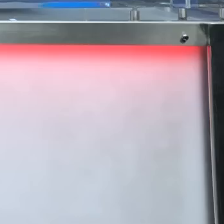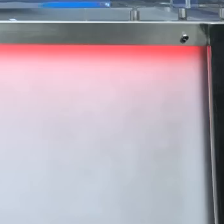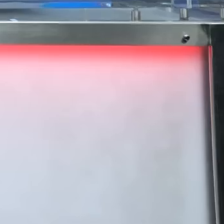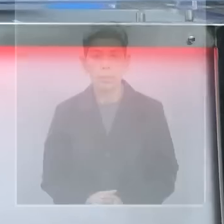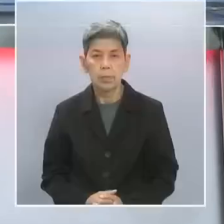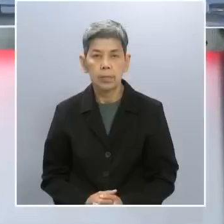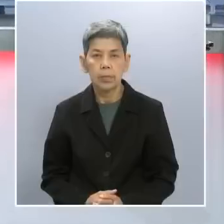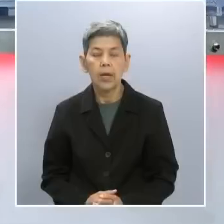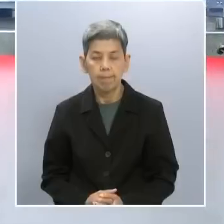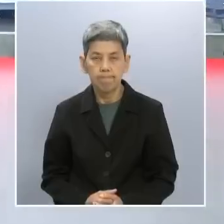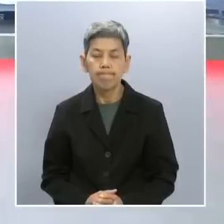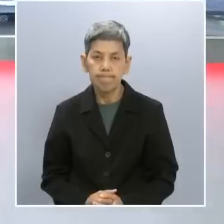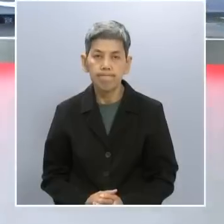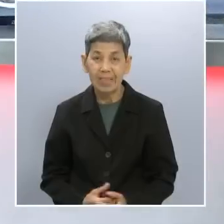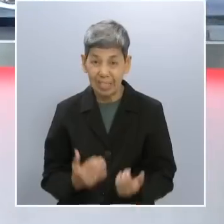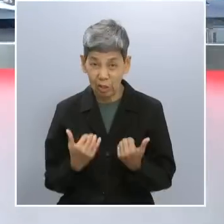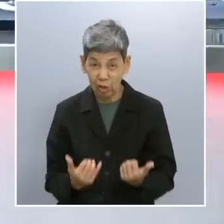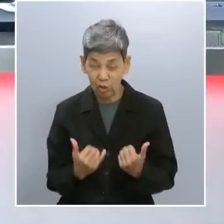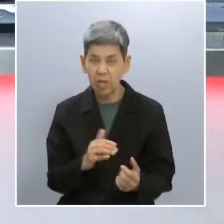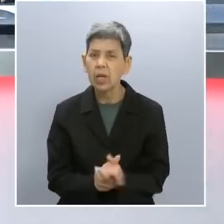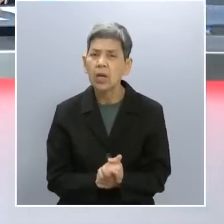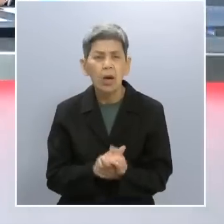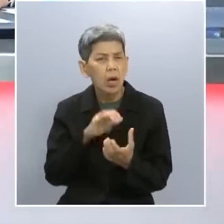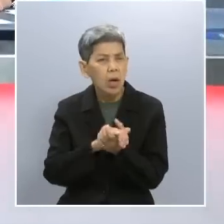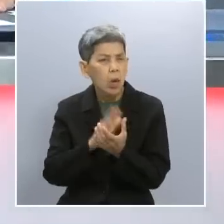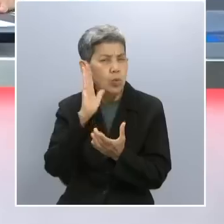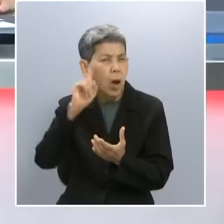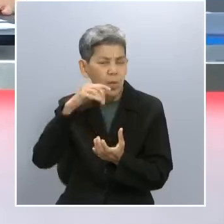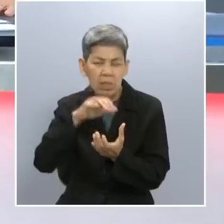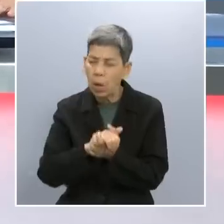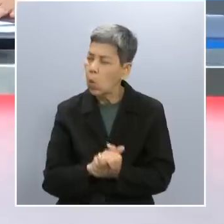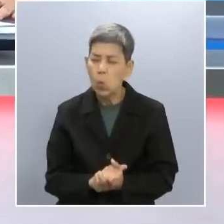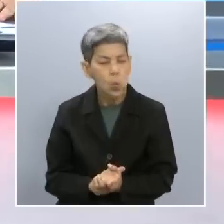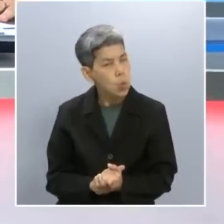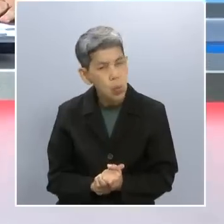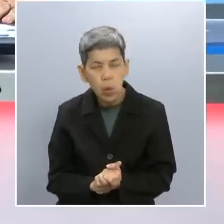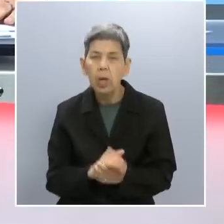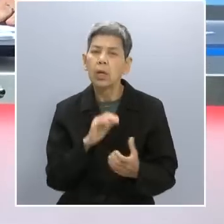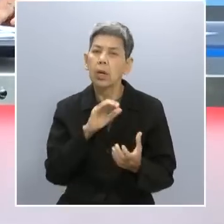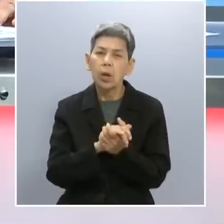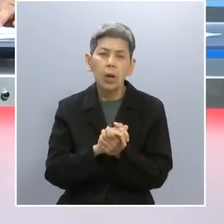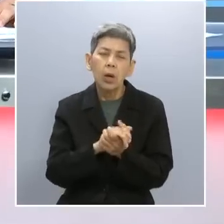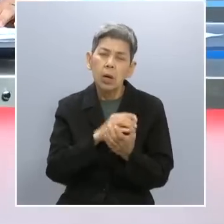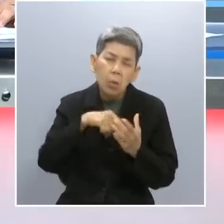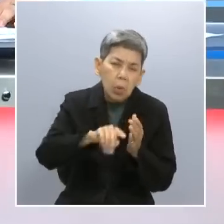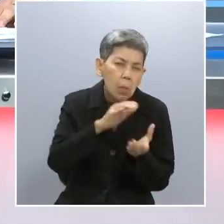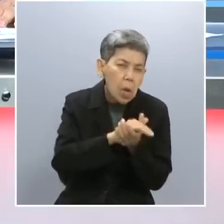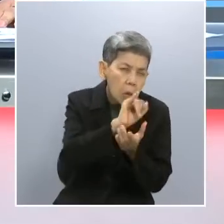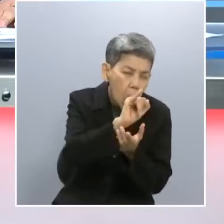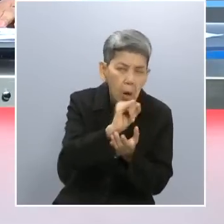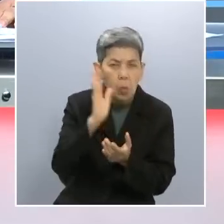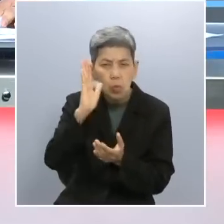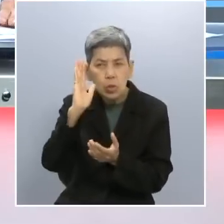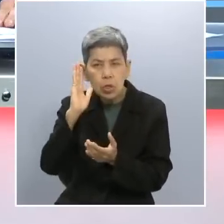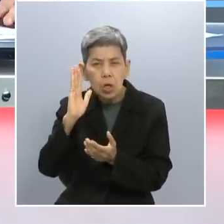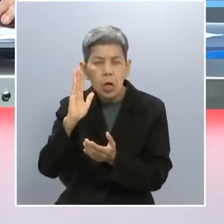คุณผู้ชมครับต้องบอกว่าช่วงนี้เนี่ยเรื่องราวของผัวเมียเนี่ยมาแรงไม่ว่าจะเป็นผัวมีเมียน้อยหรือผัวมี